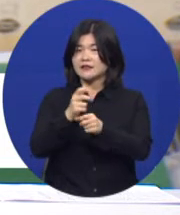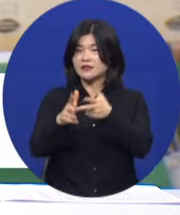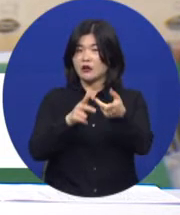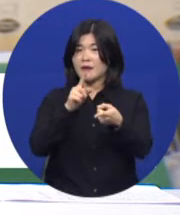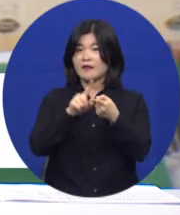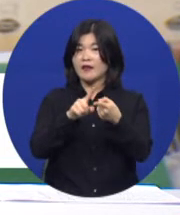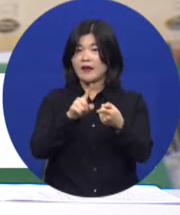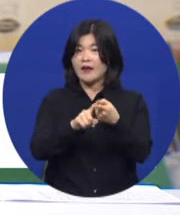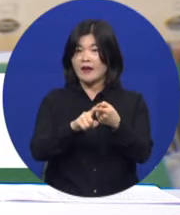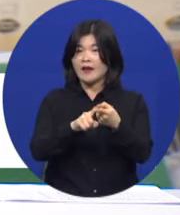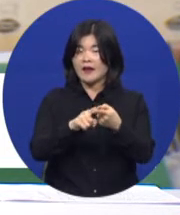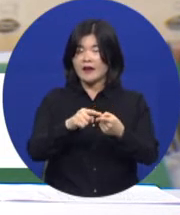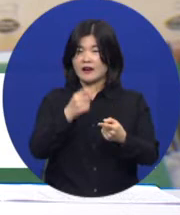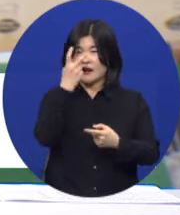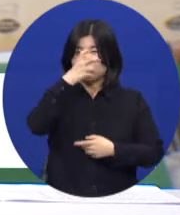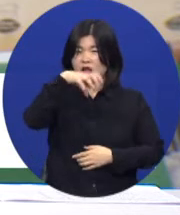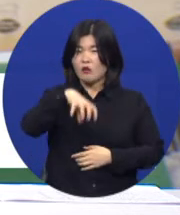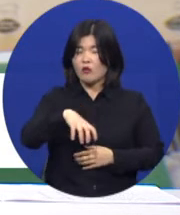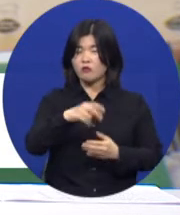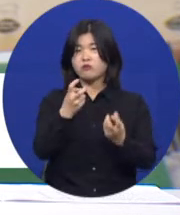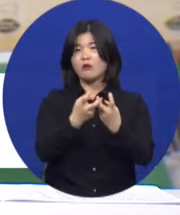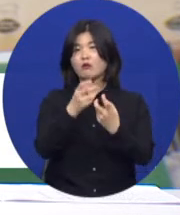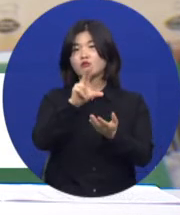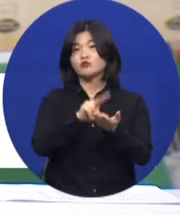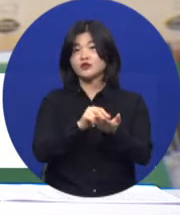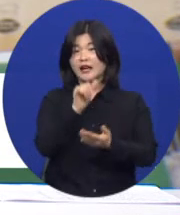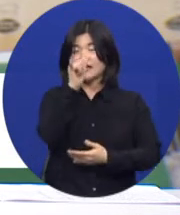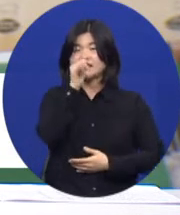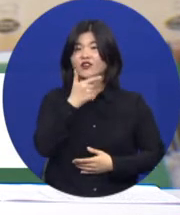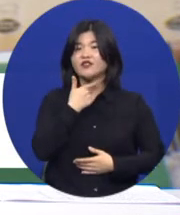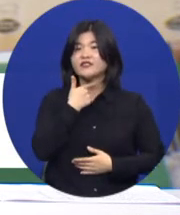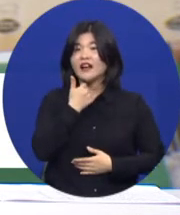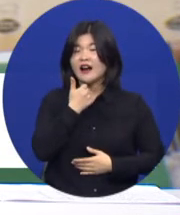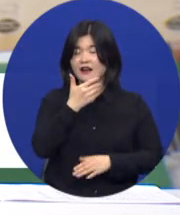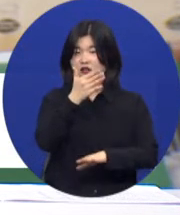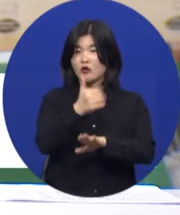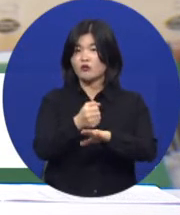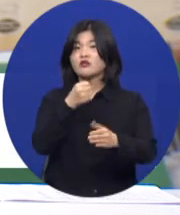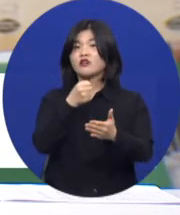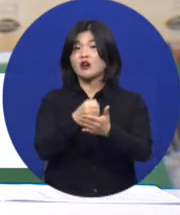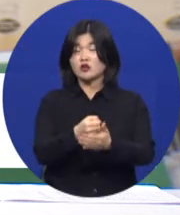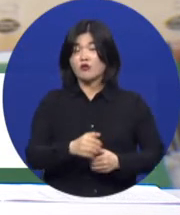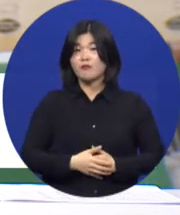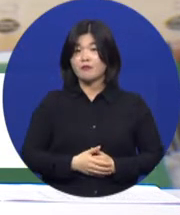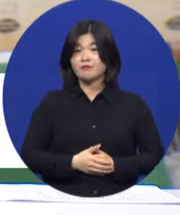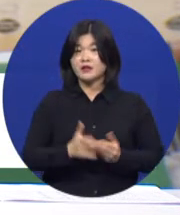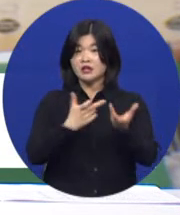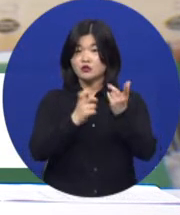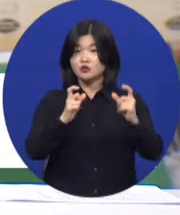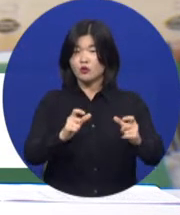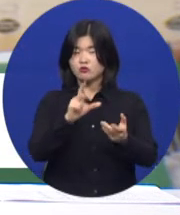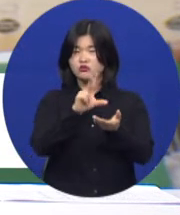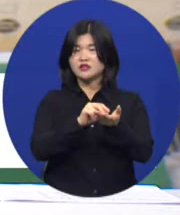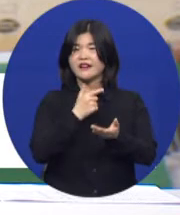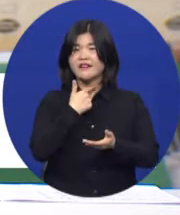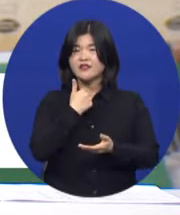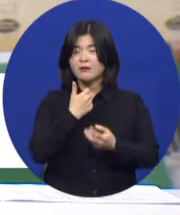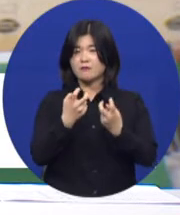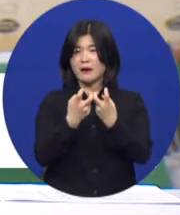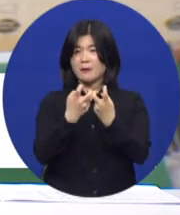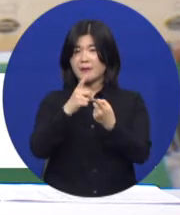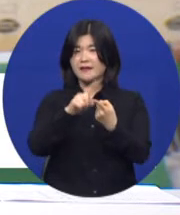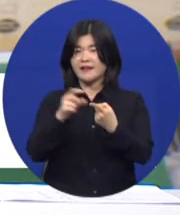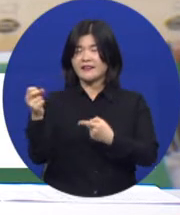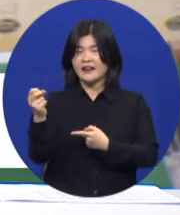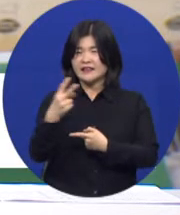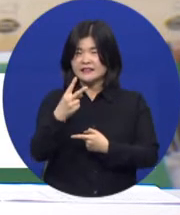대해 감사원이 절차상 문제가 있었다고 결론 내렸는데요. 제주도는 문제가 됐던 절차는 이미